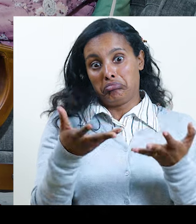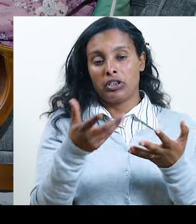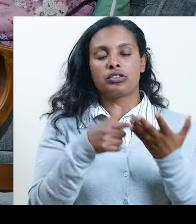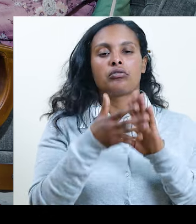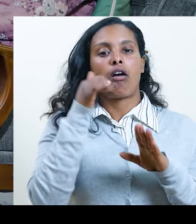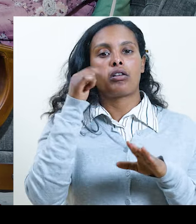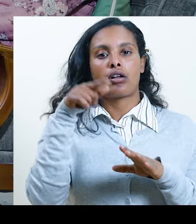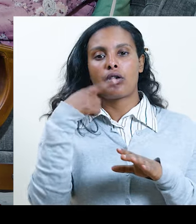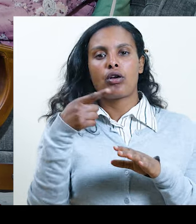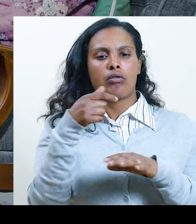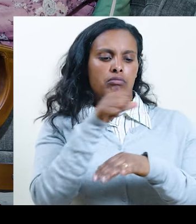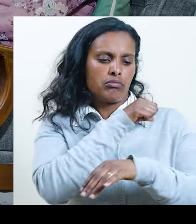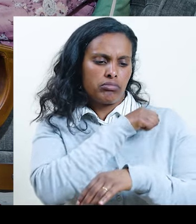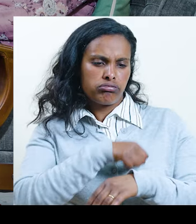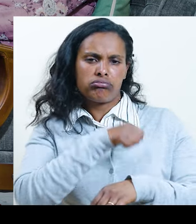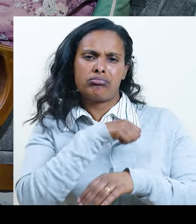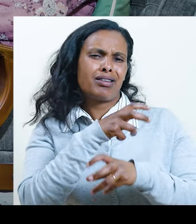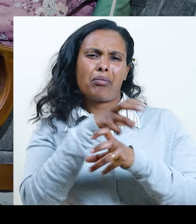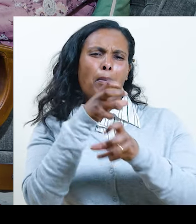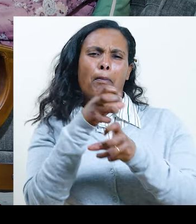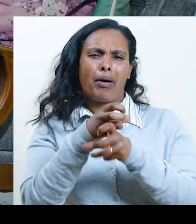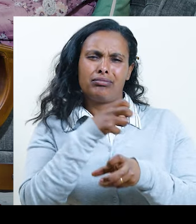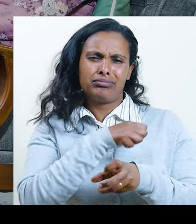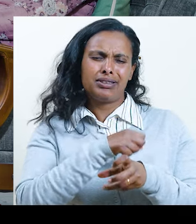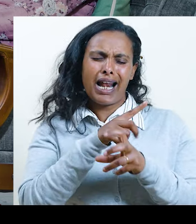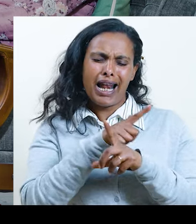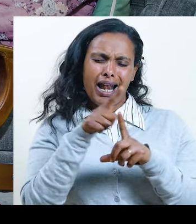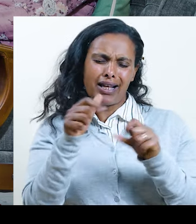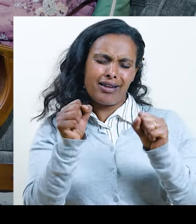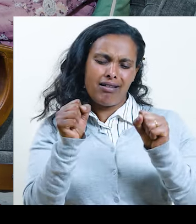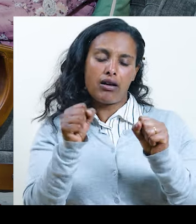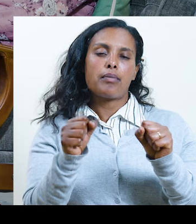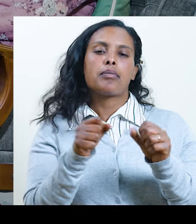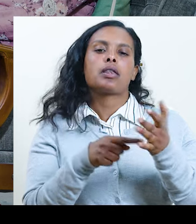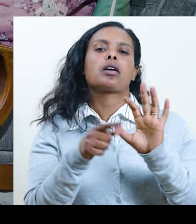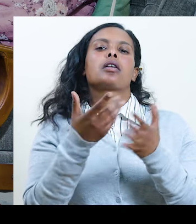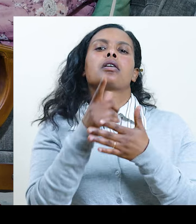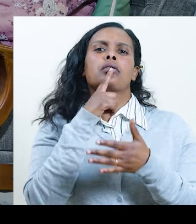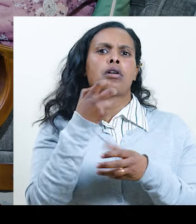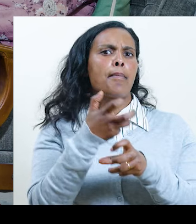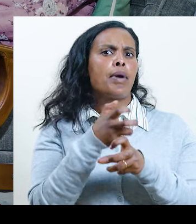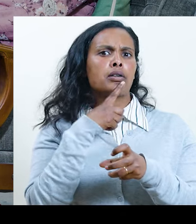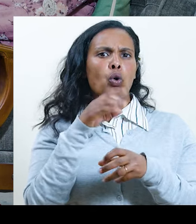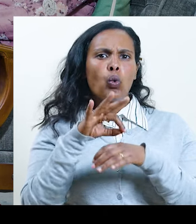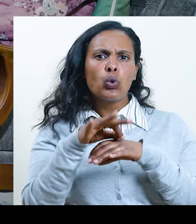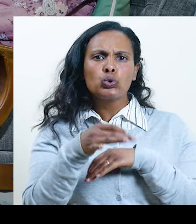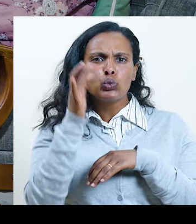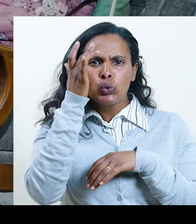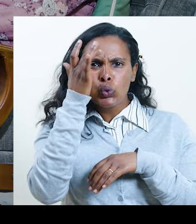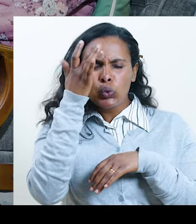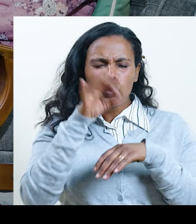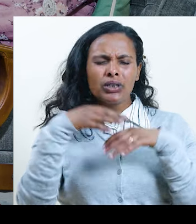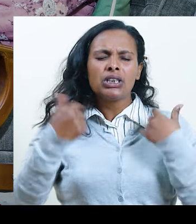እንዳልሽው እንግዲህ ቀዶ ጥገና እጅግ በጣም ትልቅ ጥንካሬን የሚጠይቅ ነገር ነው። እየተሰማሽ ቁስሉ